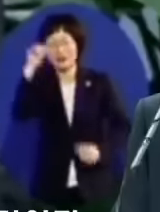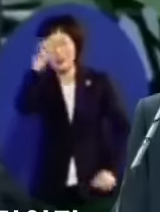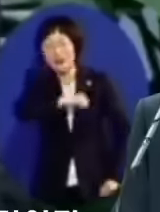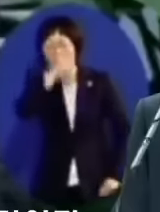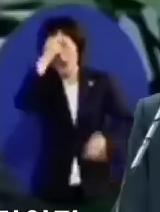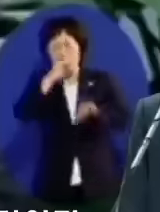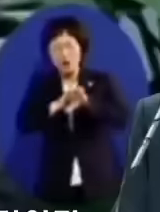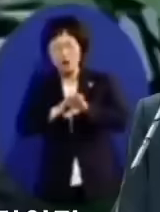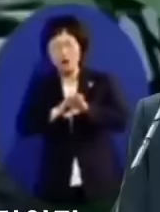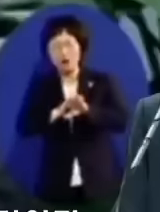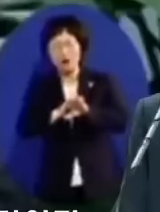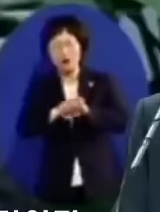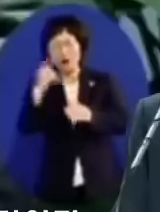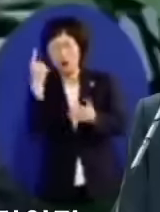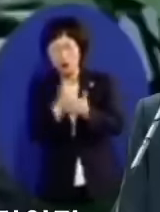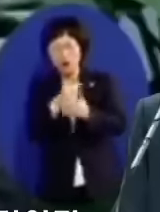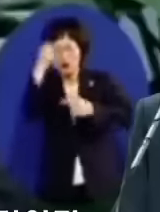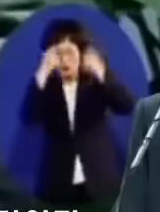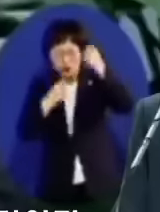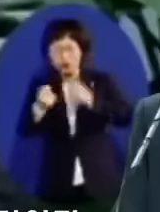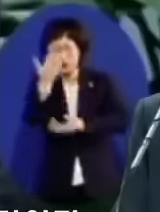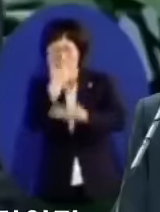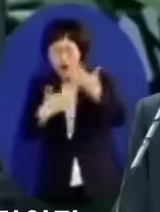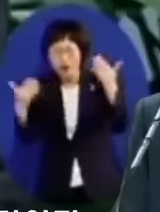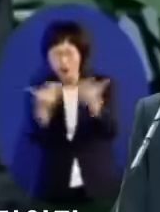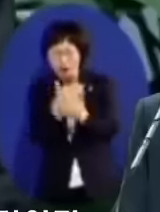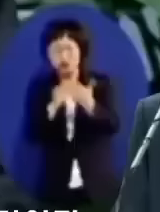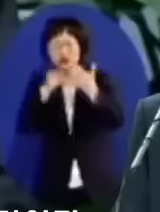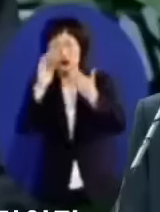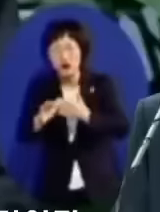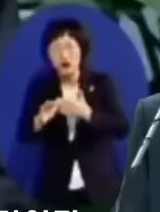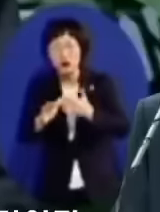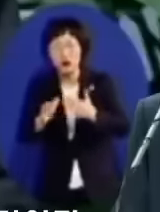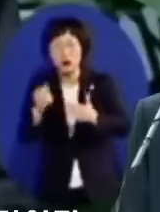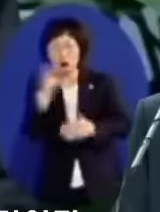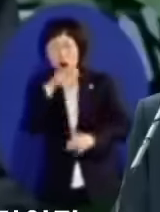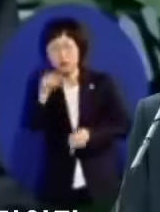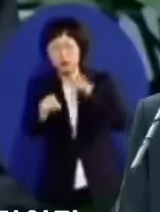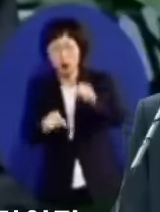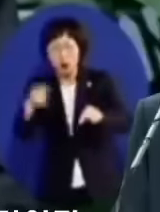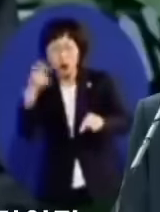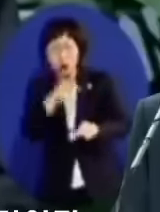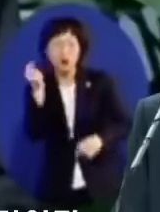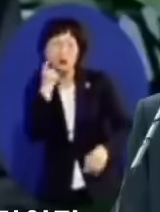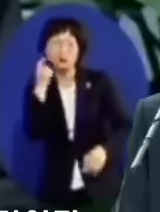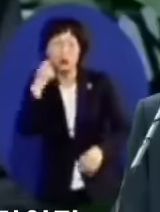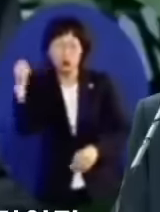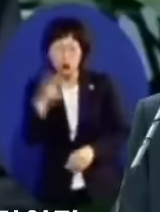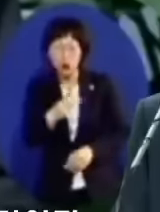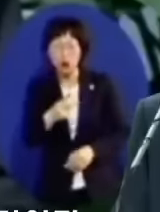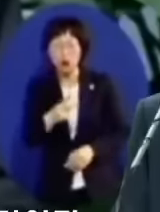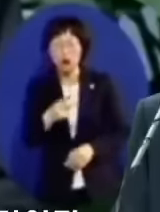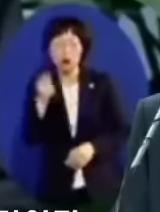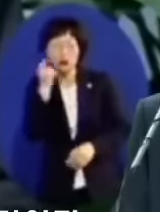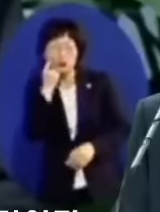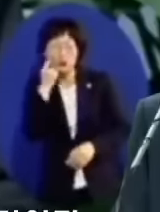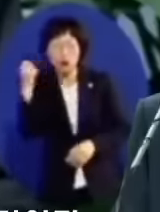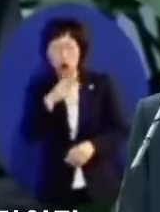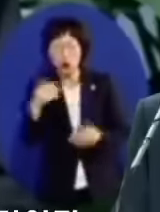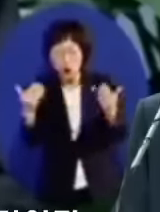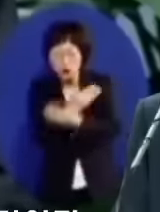나와서 눈물을 흘리고 회개를 하고 난 다음에 나와서 또 거짓을 합니다. 또 회개하고 또 거짓을